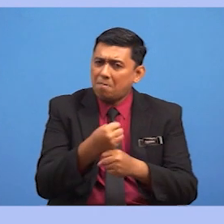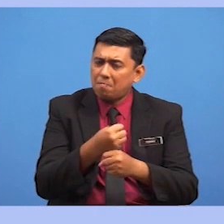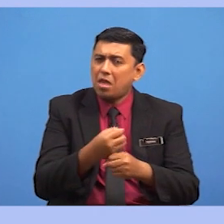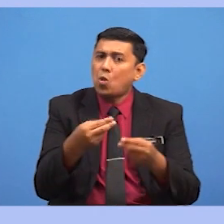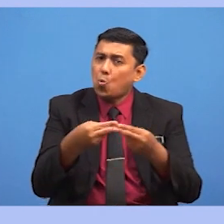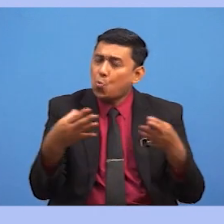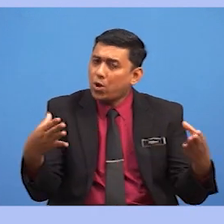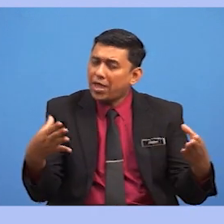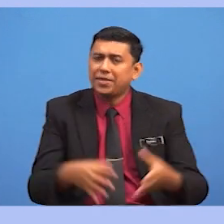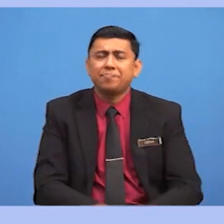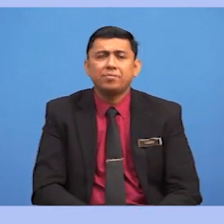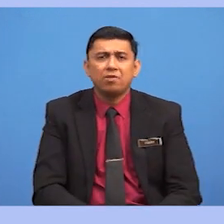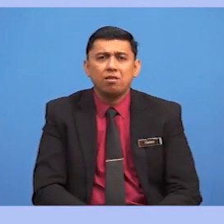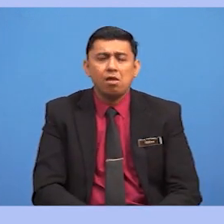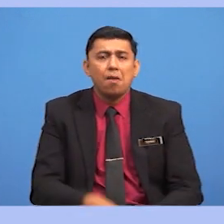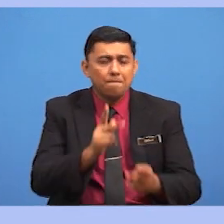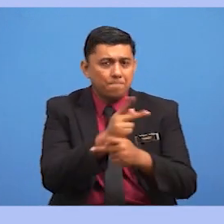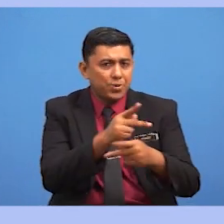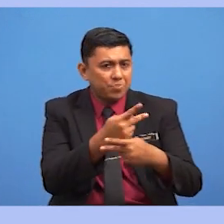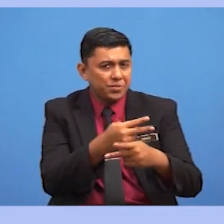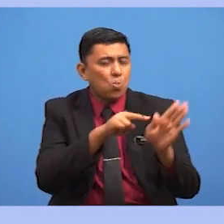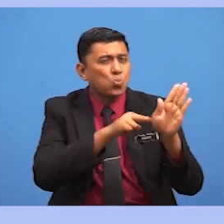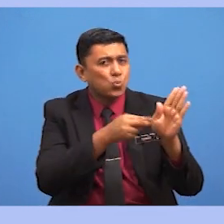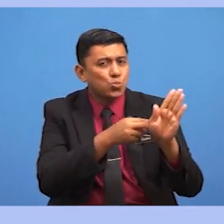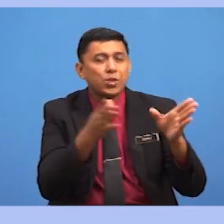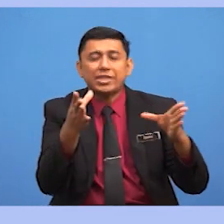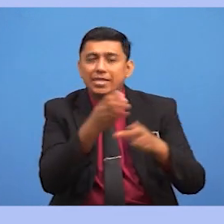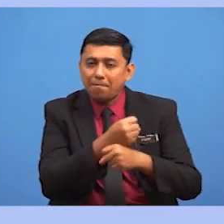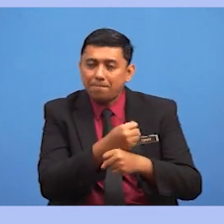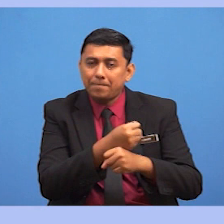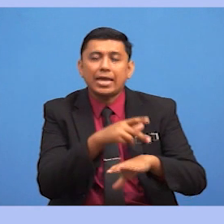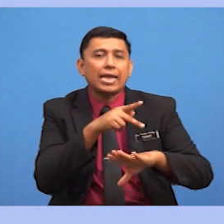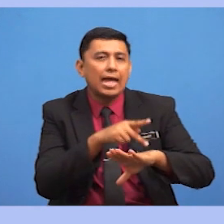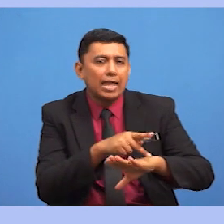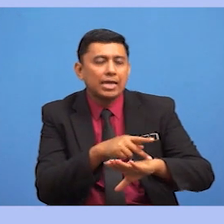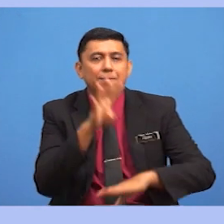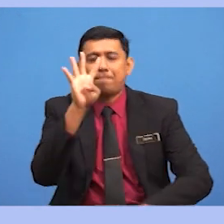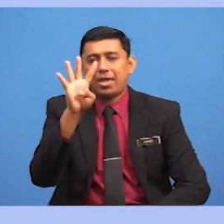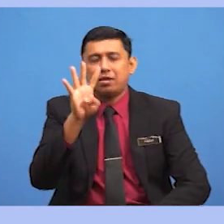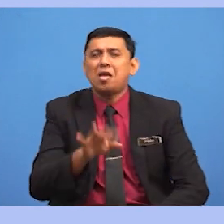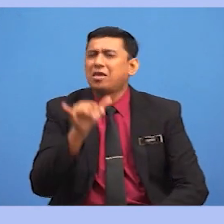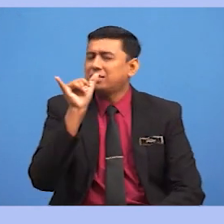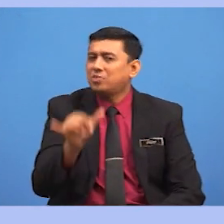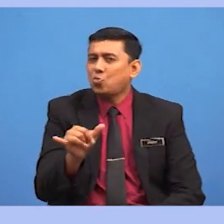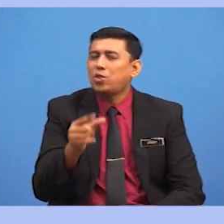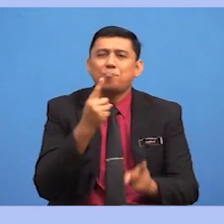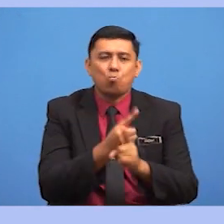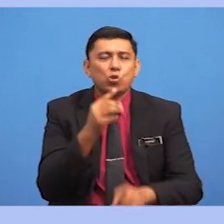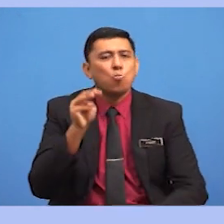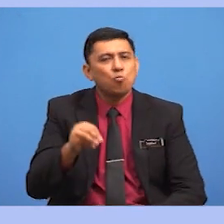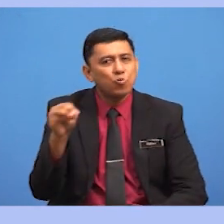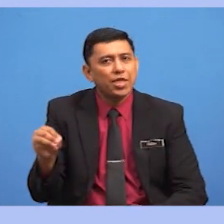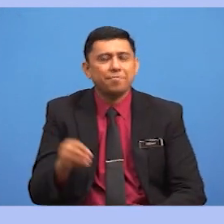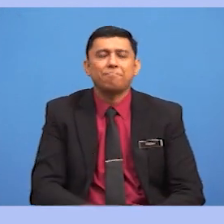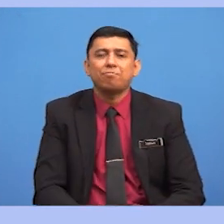menghuraikan prinsip susunan unsur-unsur yang terdapat pada kala keempat? Ya, betul